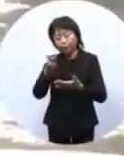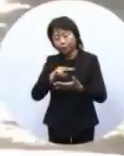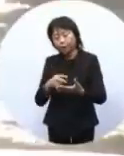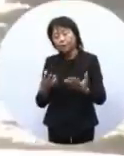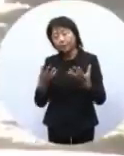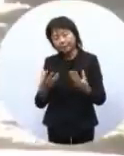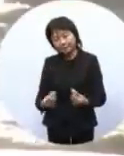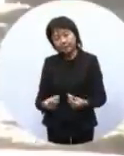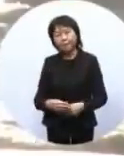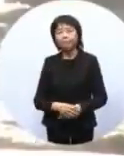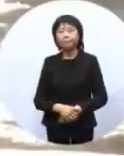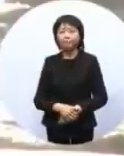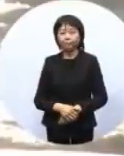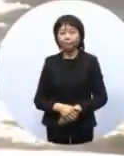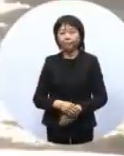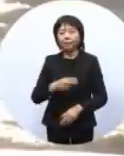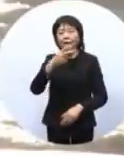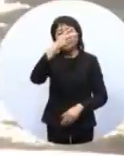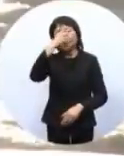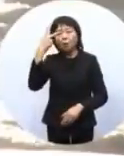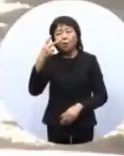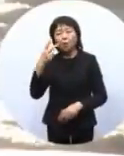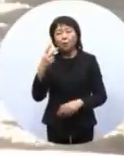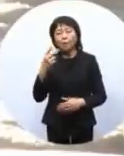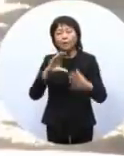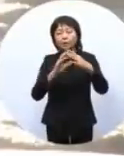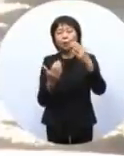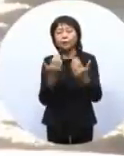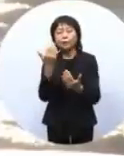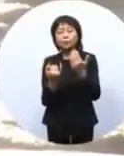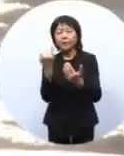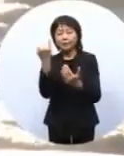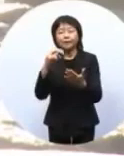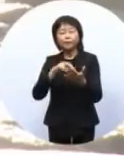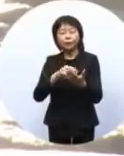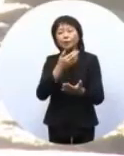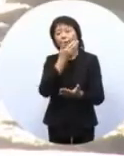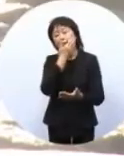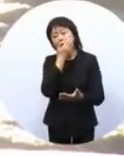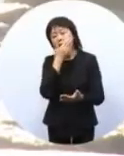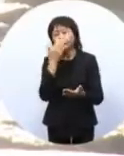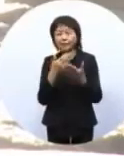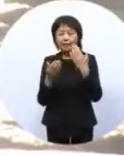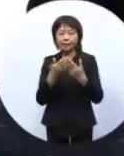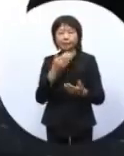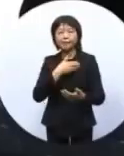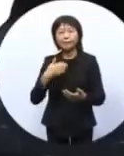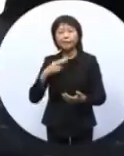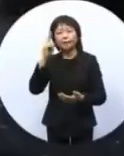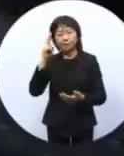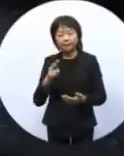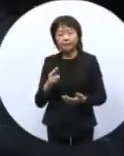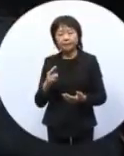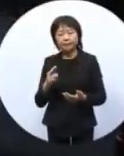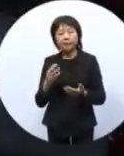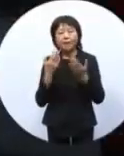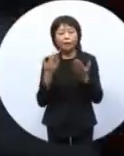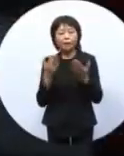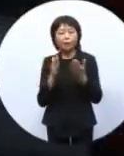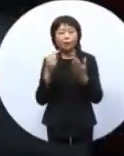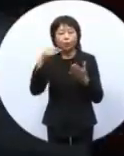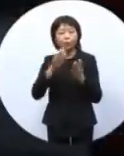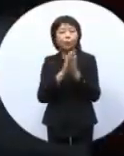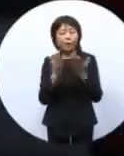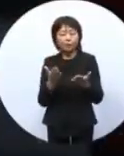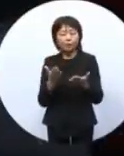。 高校生の藤森さんにとっては貴重な経験になったようです。 教科書とかで勉強